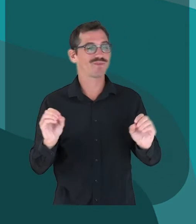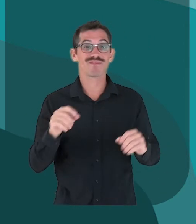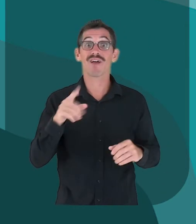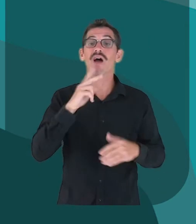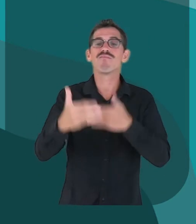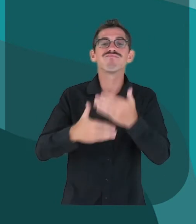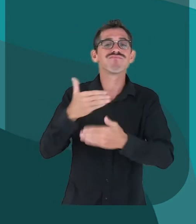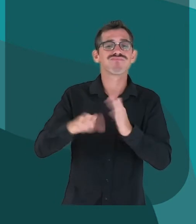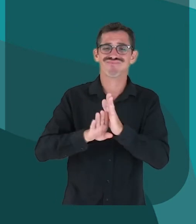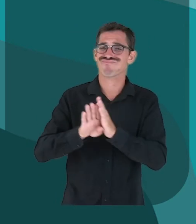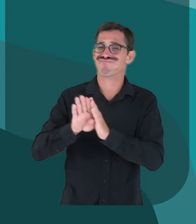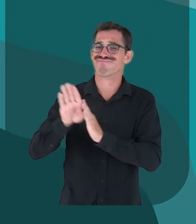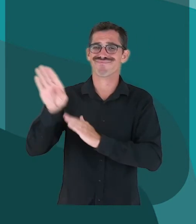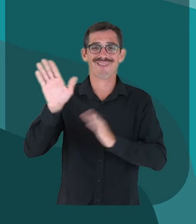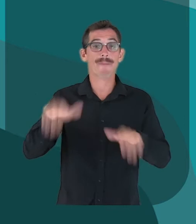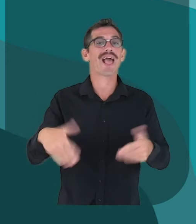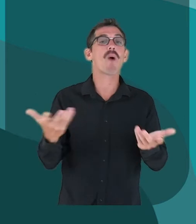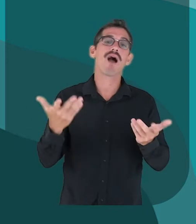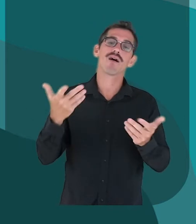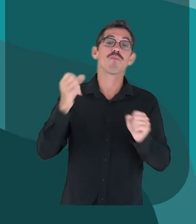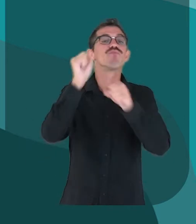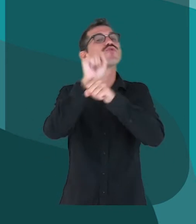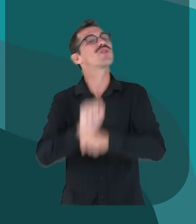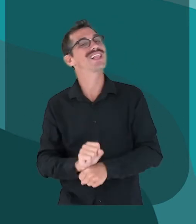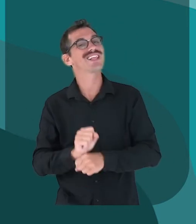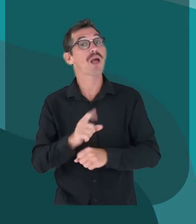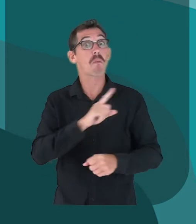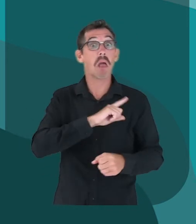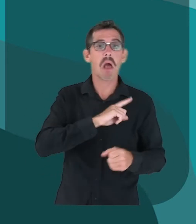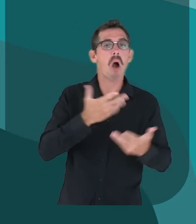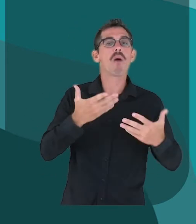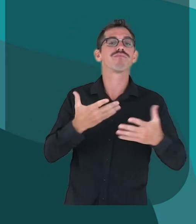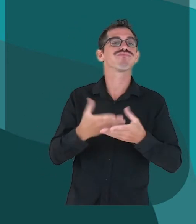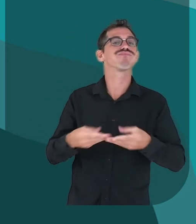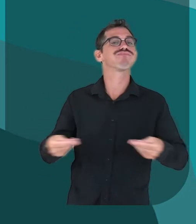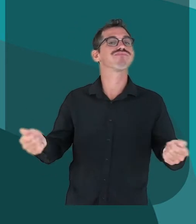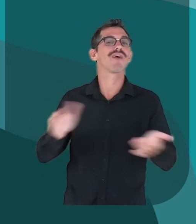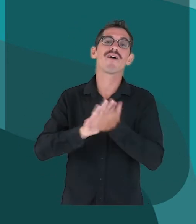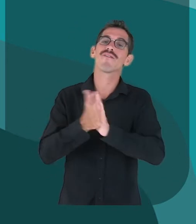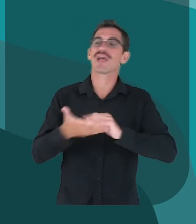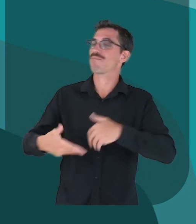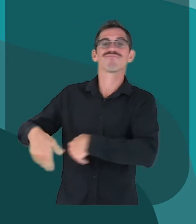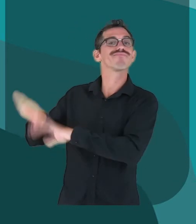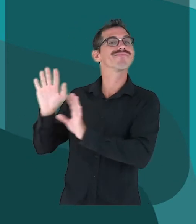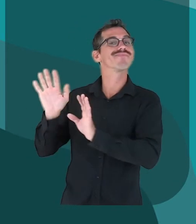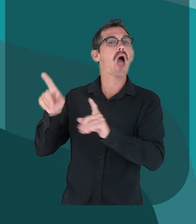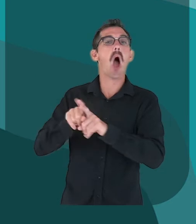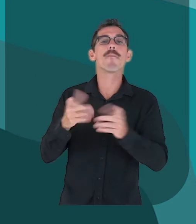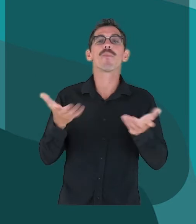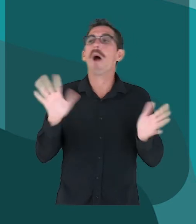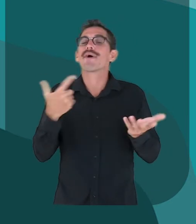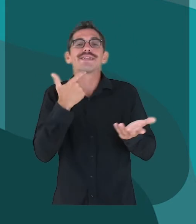Ça finit par s'améliorer ou on s'habitue aux choses. Puis comme la panique laisse souvent place à la routine.